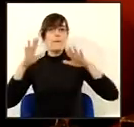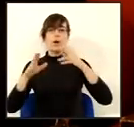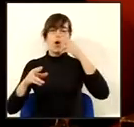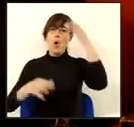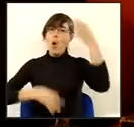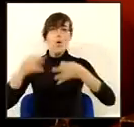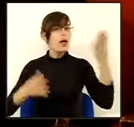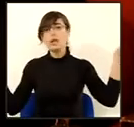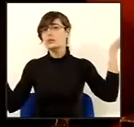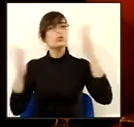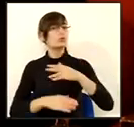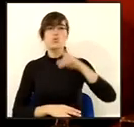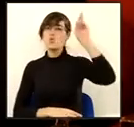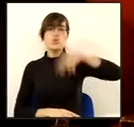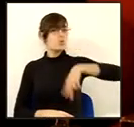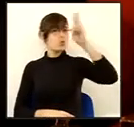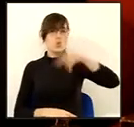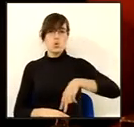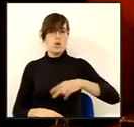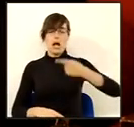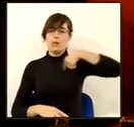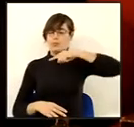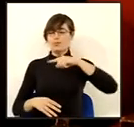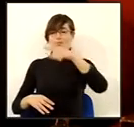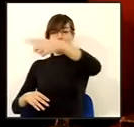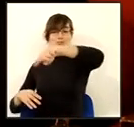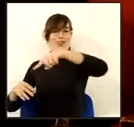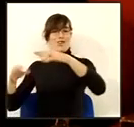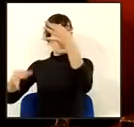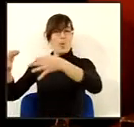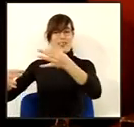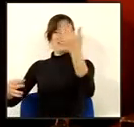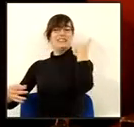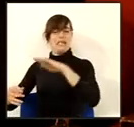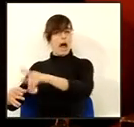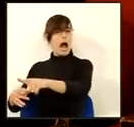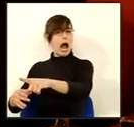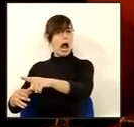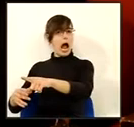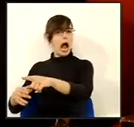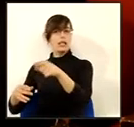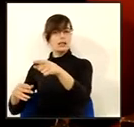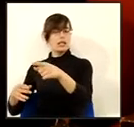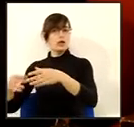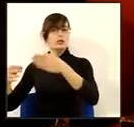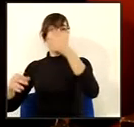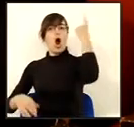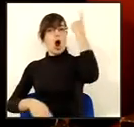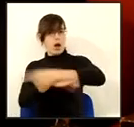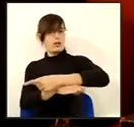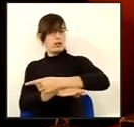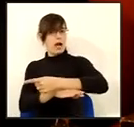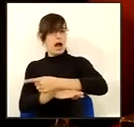des d'aquest consistori que, en aquest cas, ja ho han fet els tribunals, que, per cert, ja va dictar la corresponent condemna.